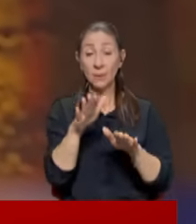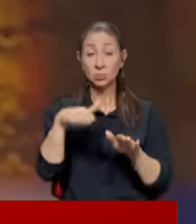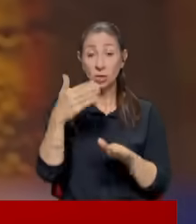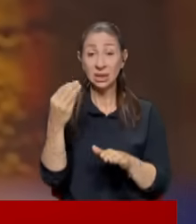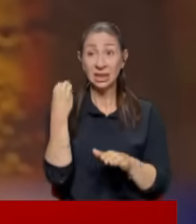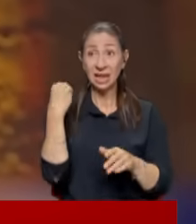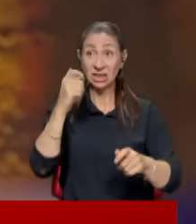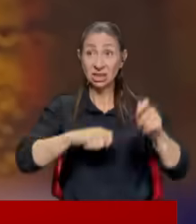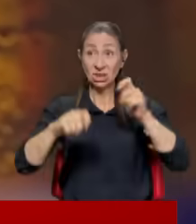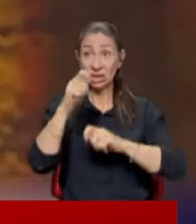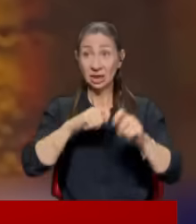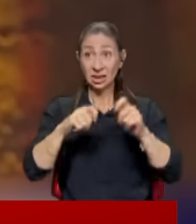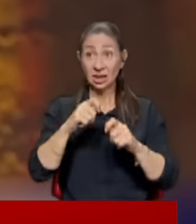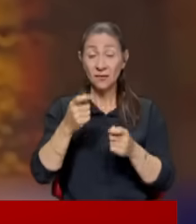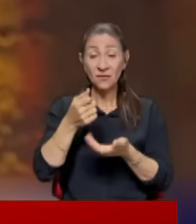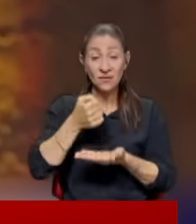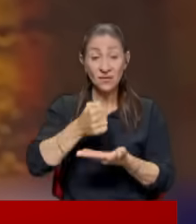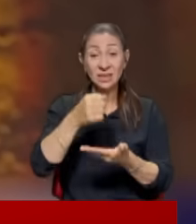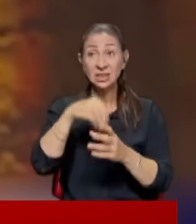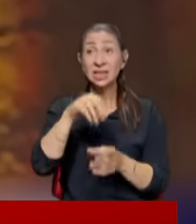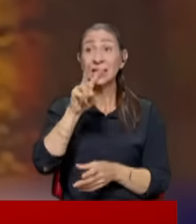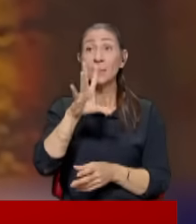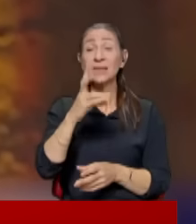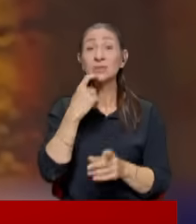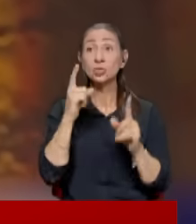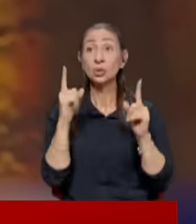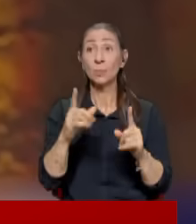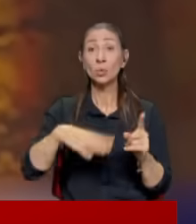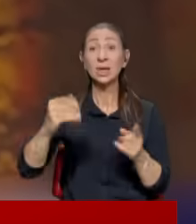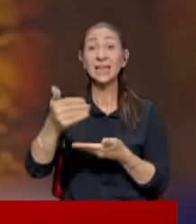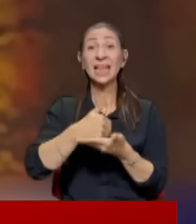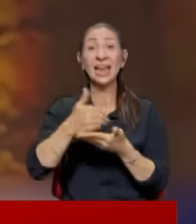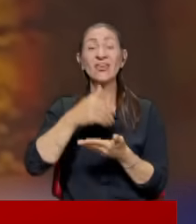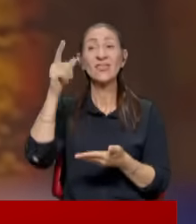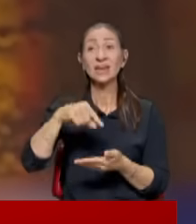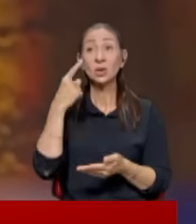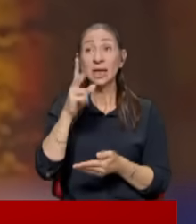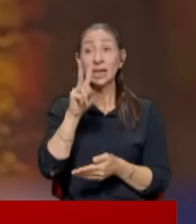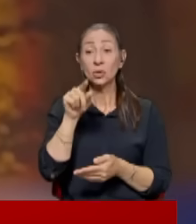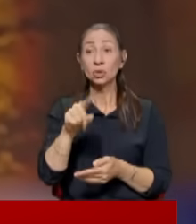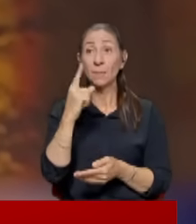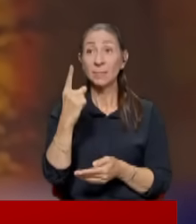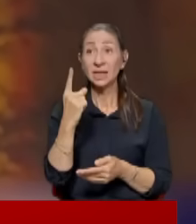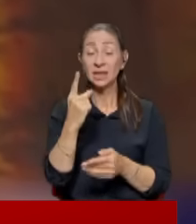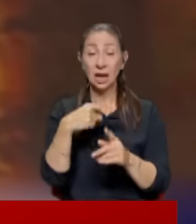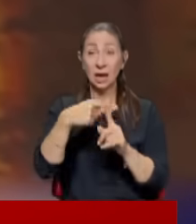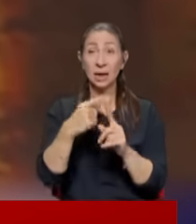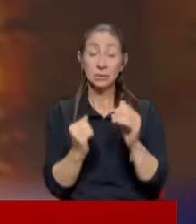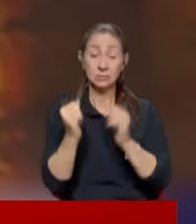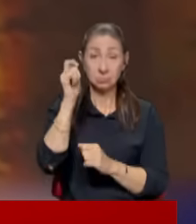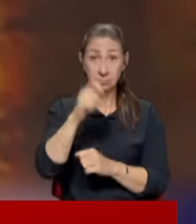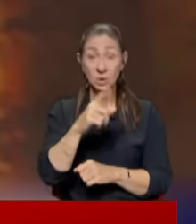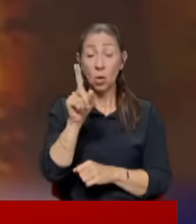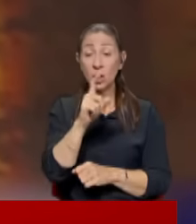sonrası yeniden inşanın finansmanı için 25 yıl süreyle bütün gelir vergisi kaleminde 2.1 ilave artış yaptı ve 10